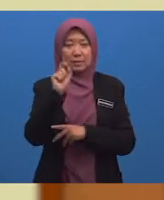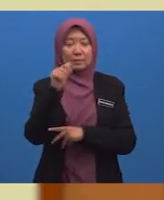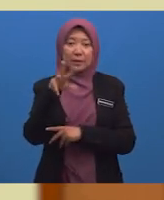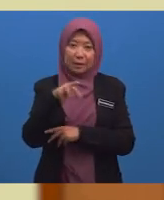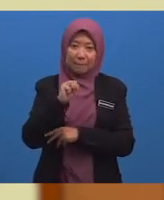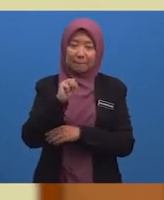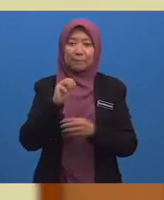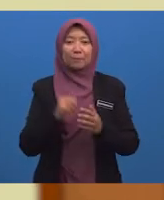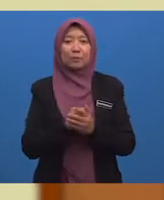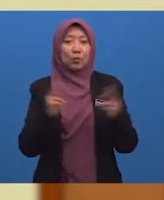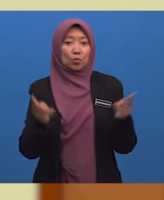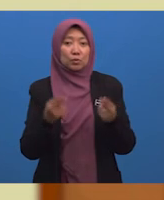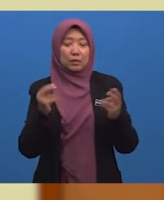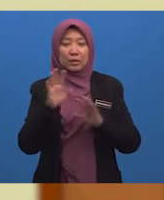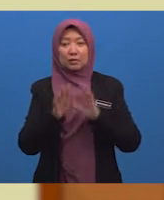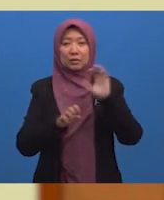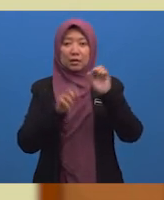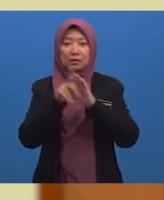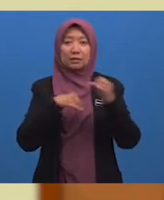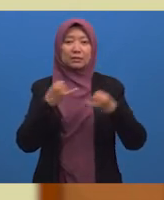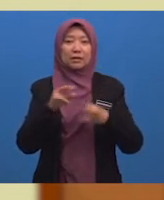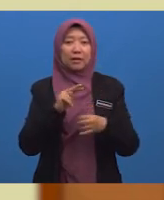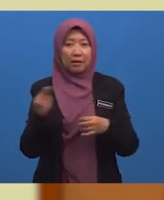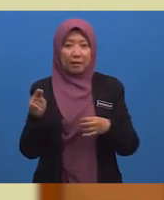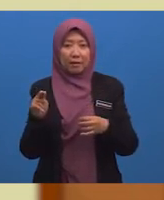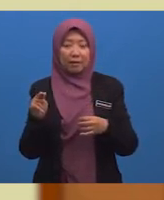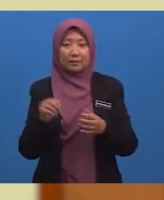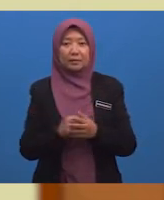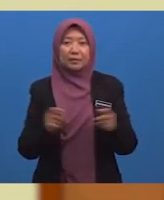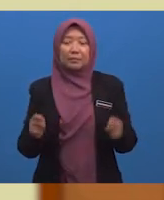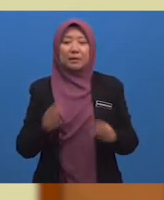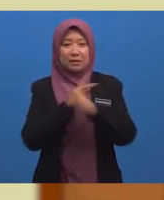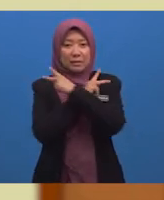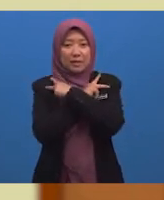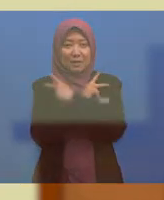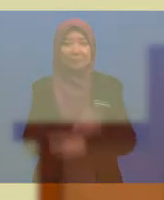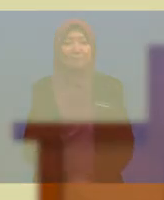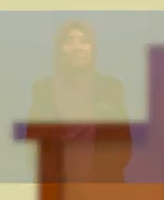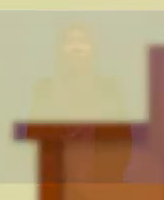Usaha tangga kejayaan. Sekian, terima kasih.